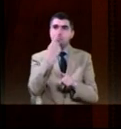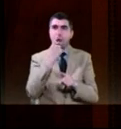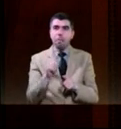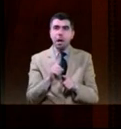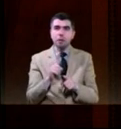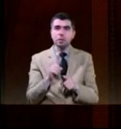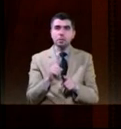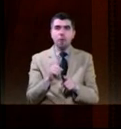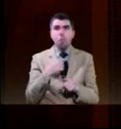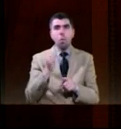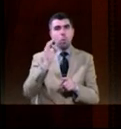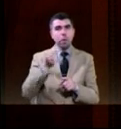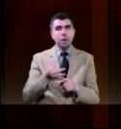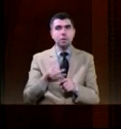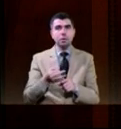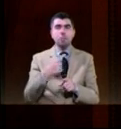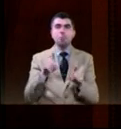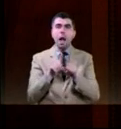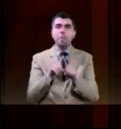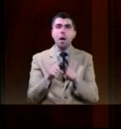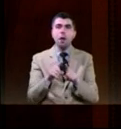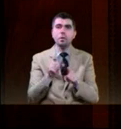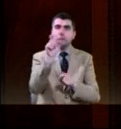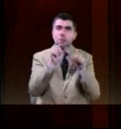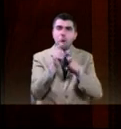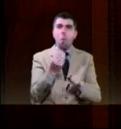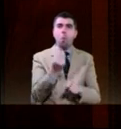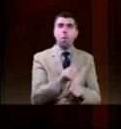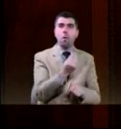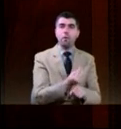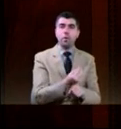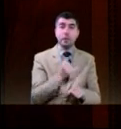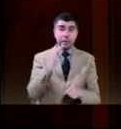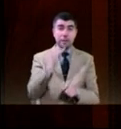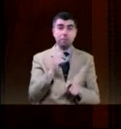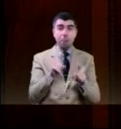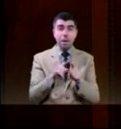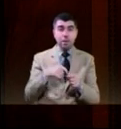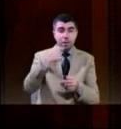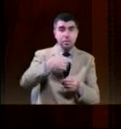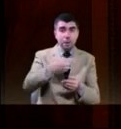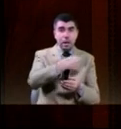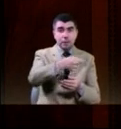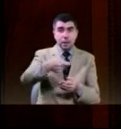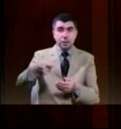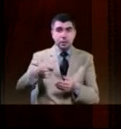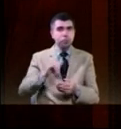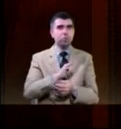في صالحكم. بحال الانسان مع ولاده، واش دابا الولاد دائما كدير لهم خاطرهم؟ السياسه هي